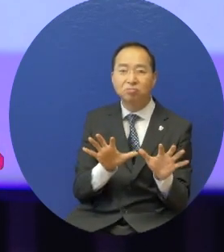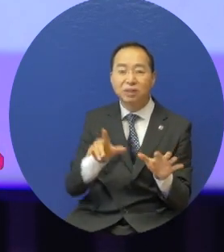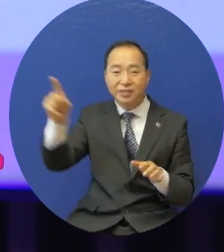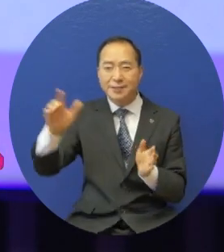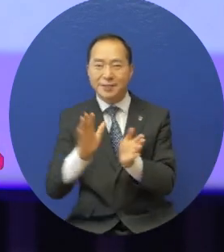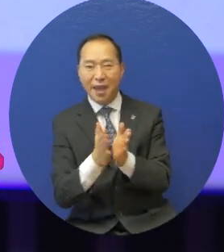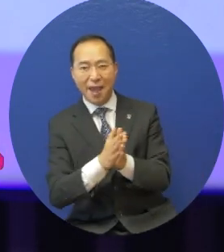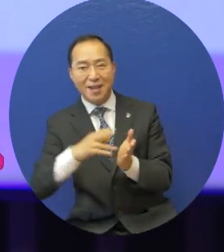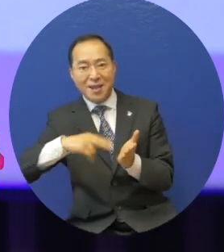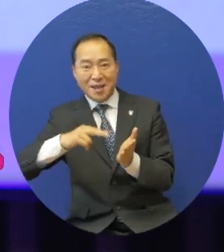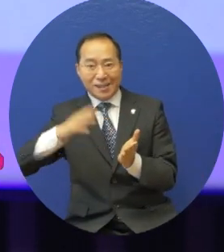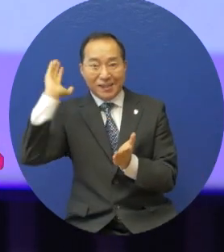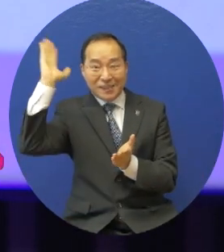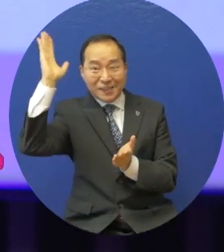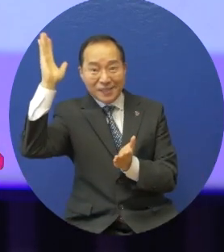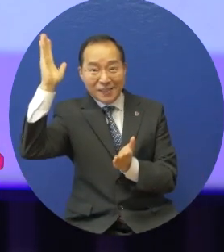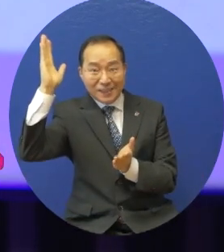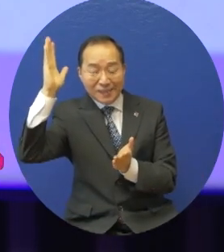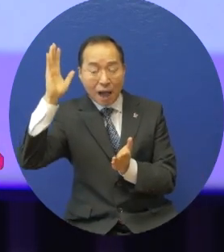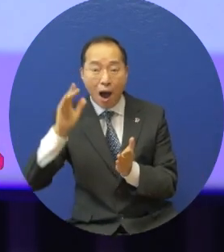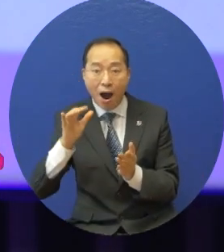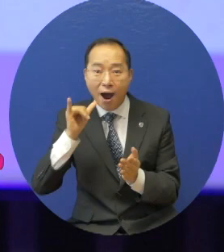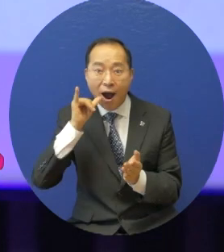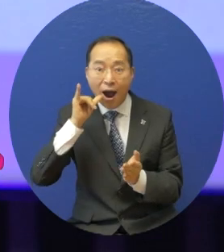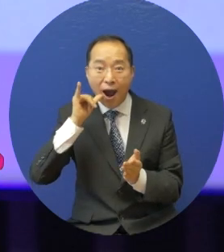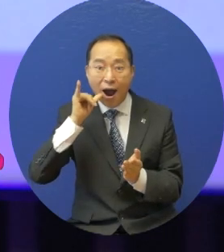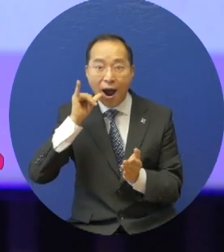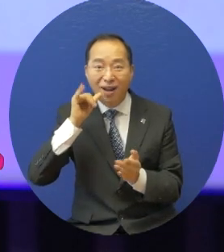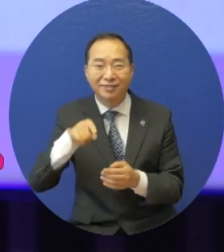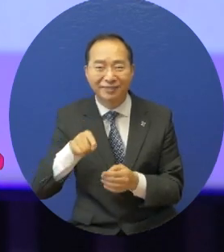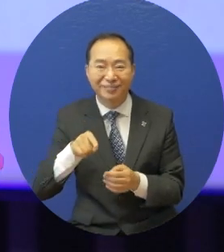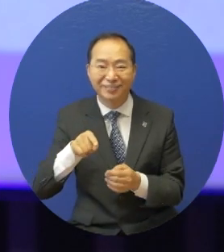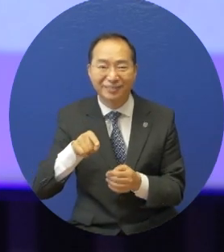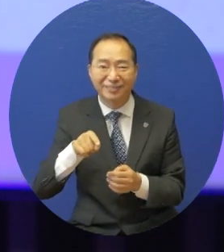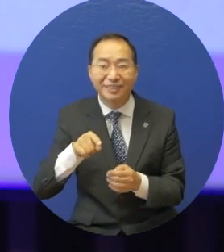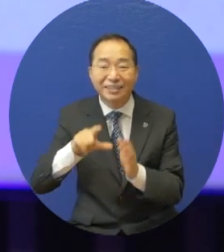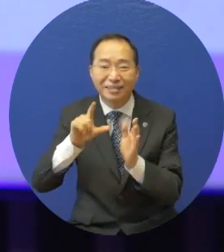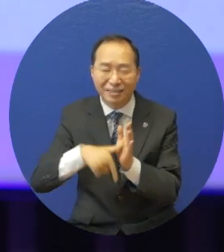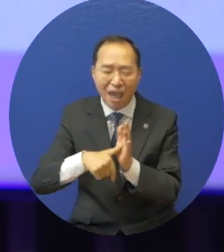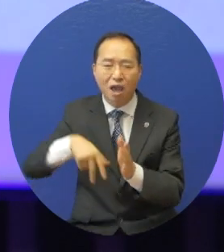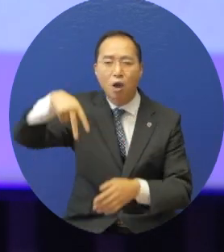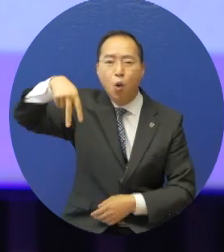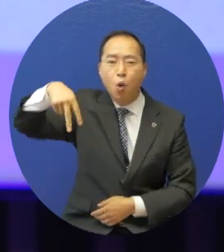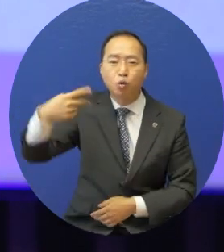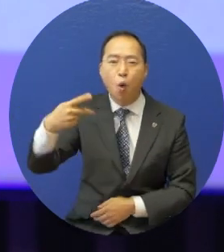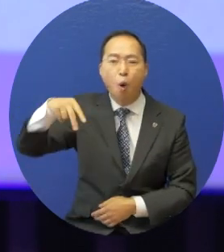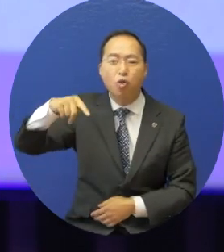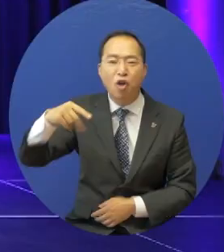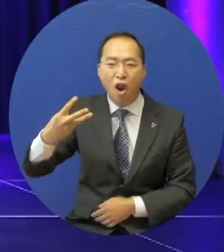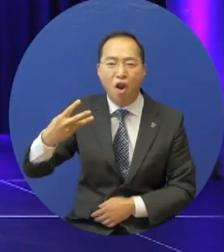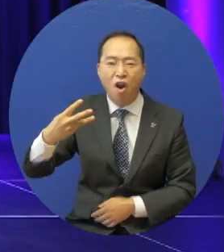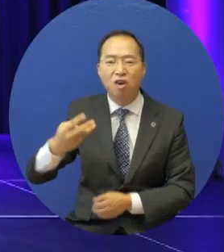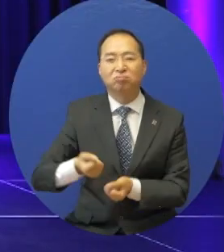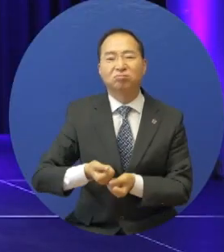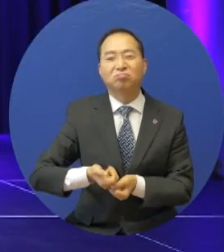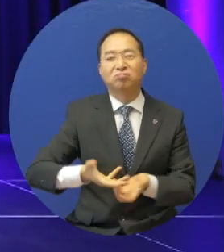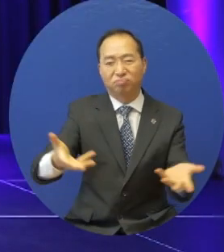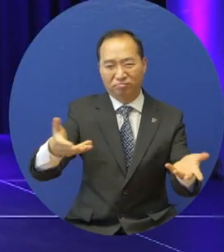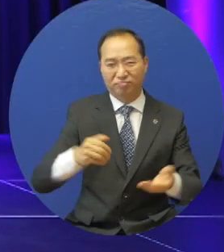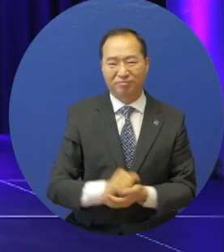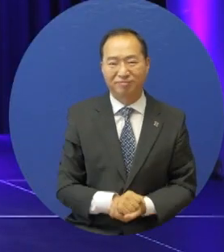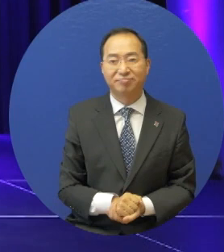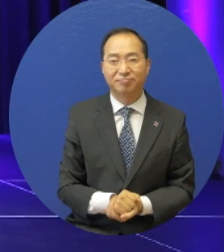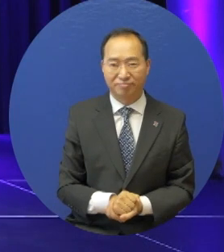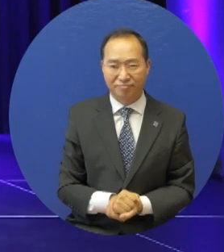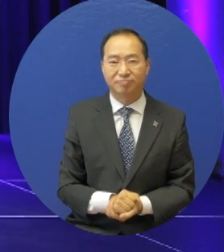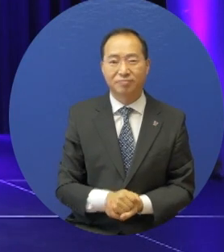소위 말해서 문자를 향유했던 사람들의 작품이었던 소설, 당대로는 사치품에 해당합니다. 소설도. 왜냐하면 소설 대여점이